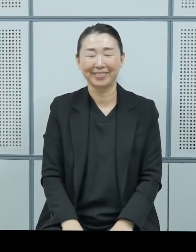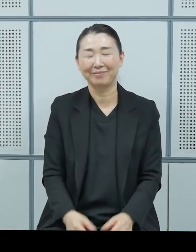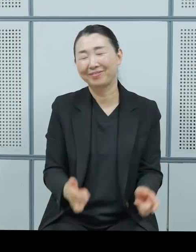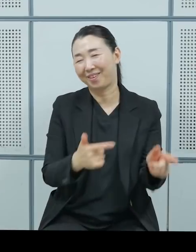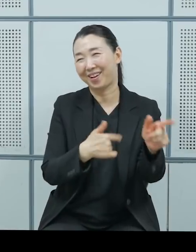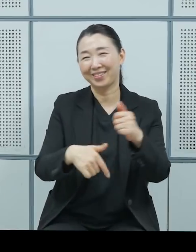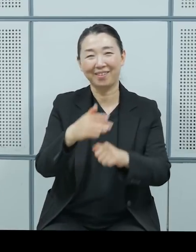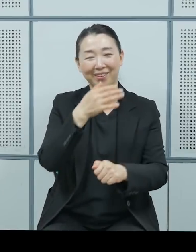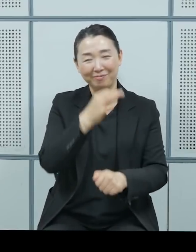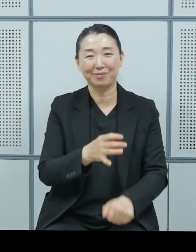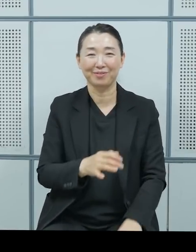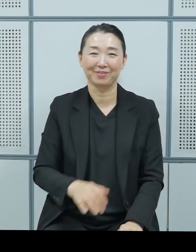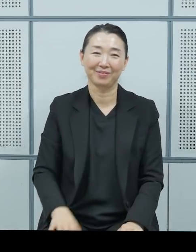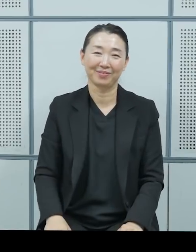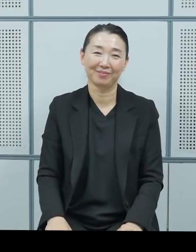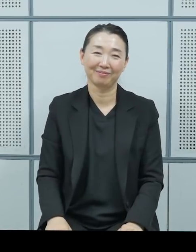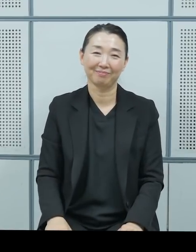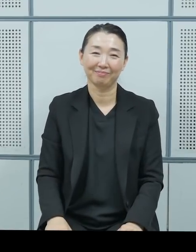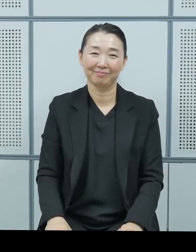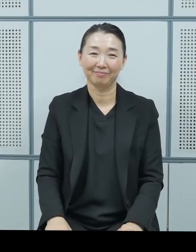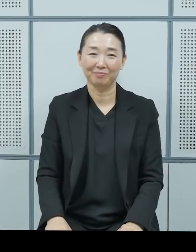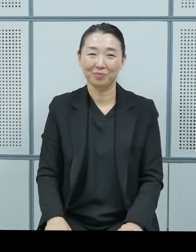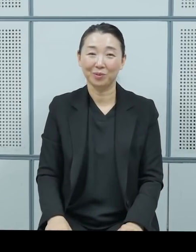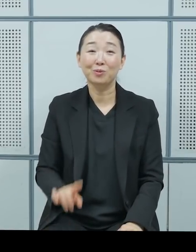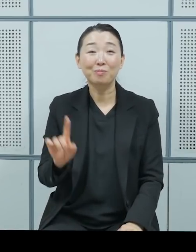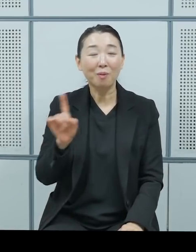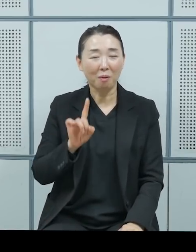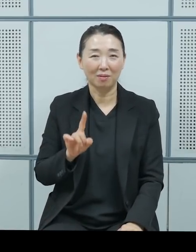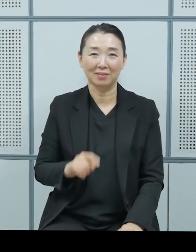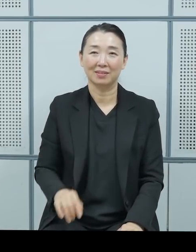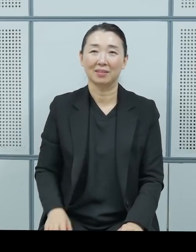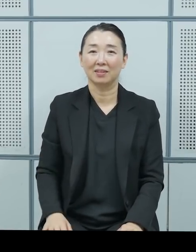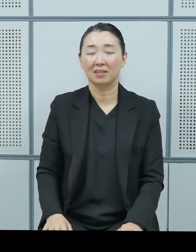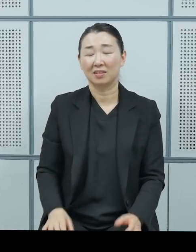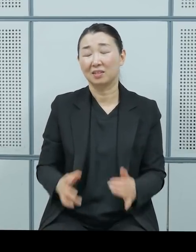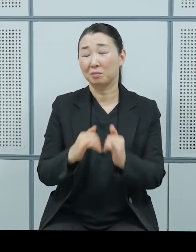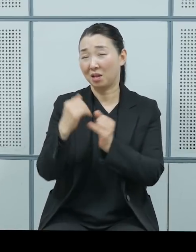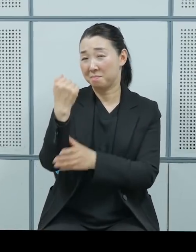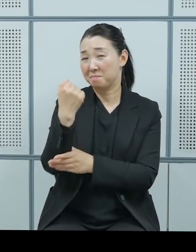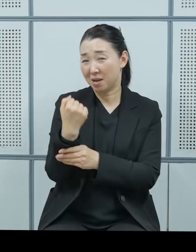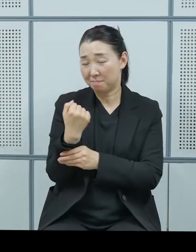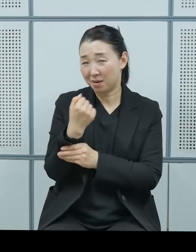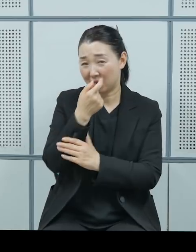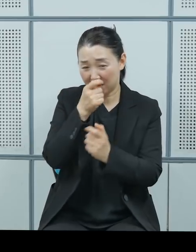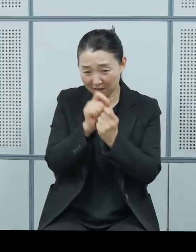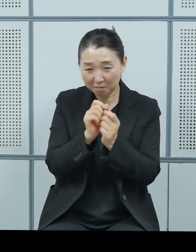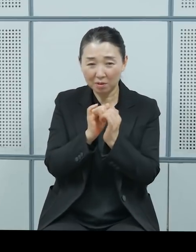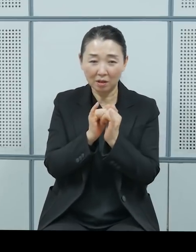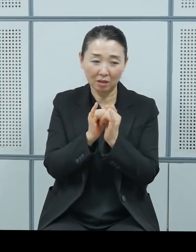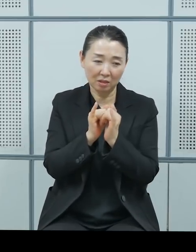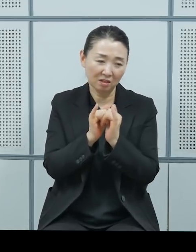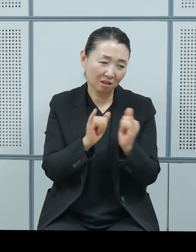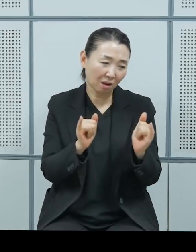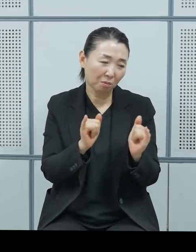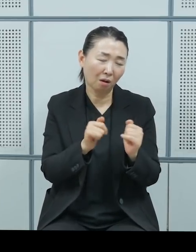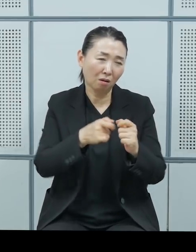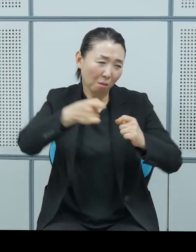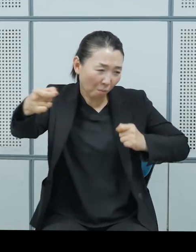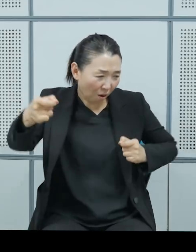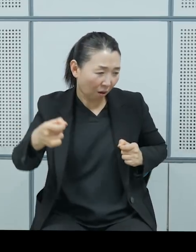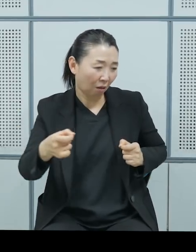게 힘들어요. 그러니까 우리는 다 사실은 인간이 타락해가지고 친밀한 사람을 가장 멀리 대할 수